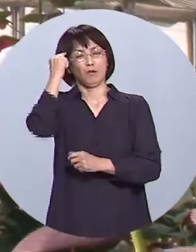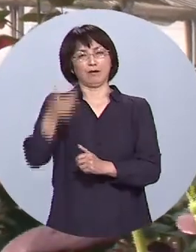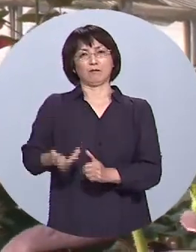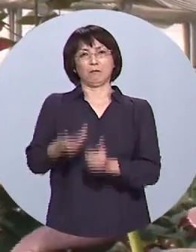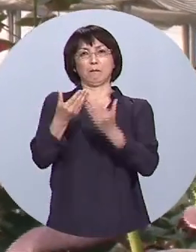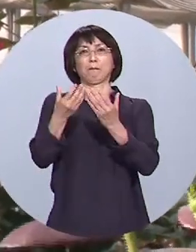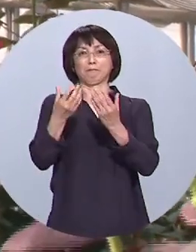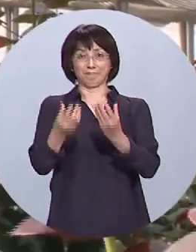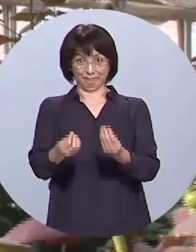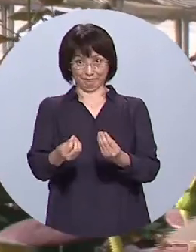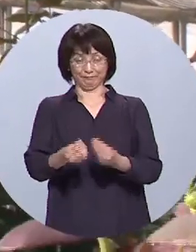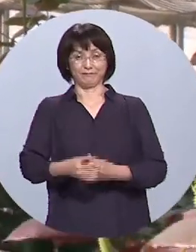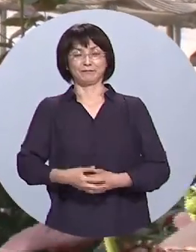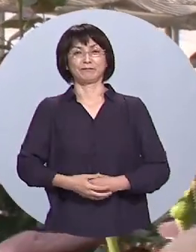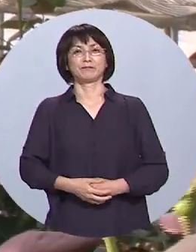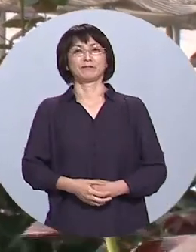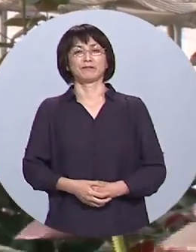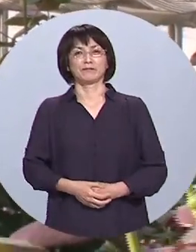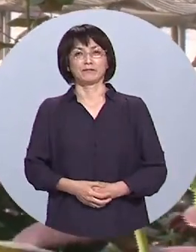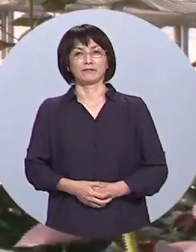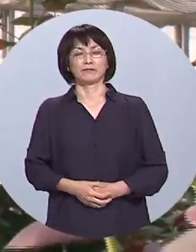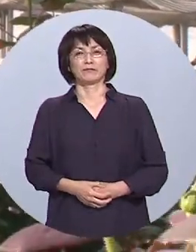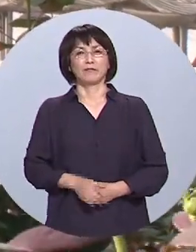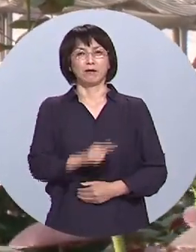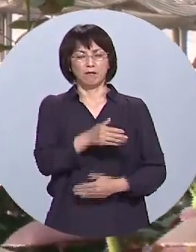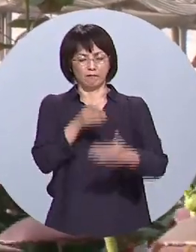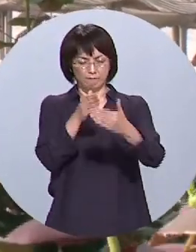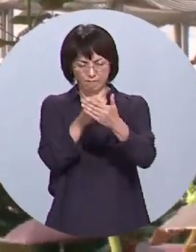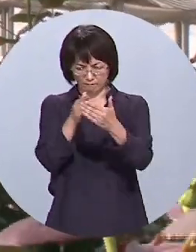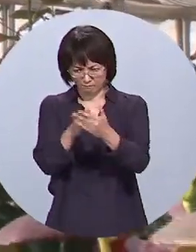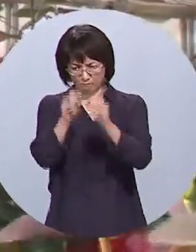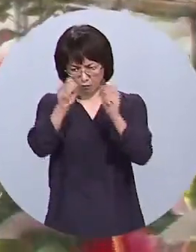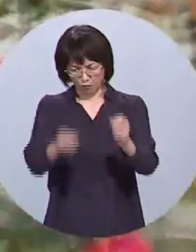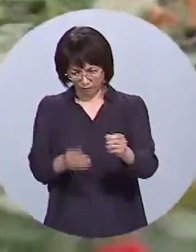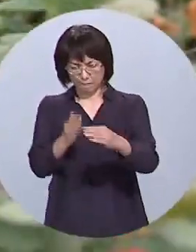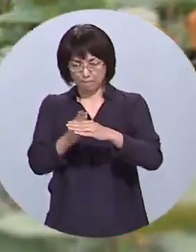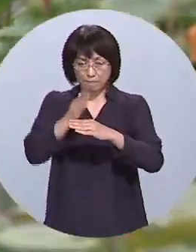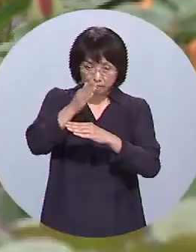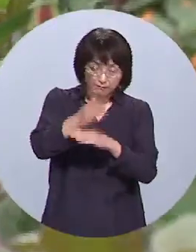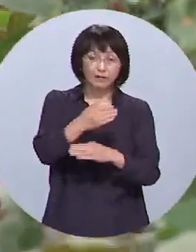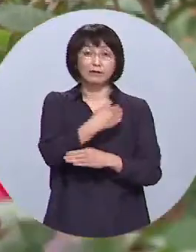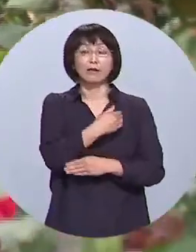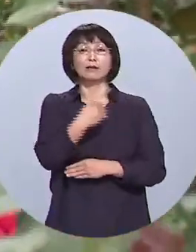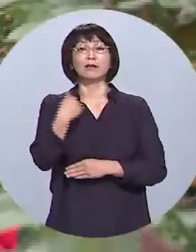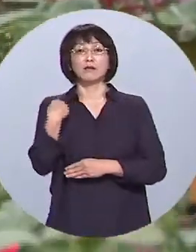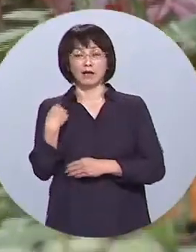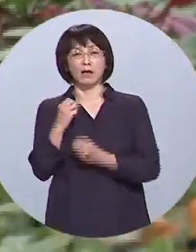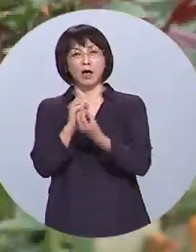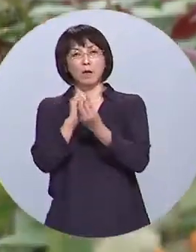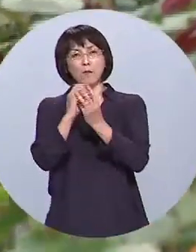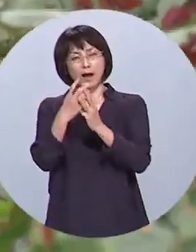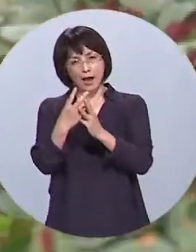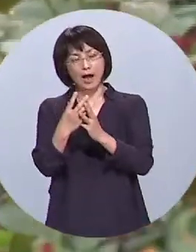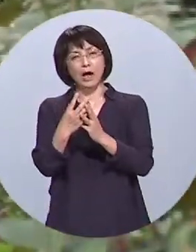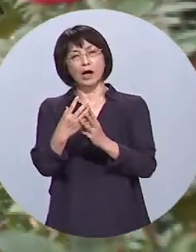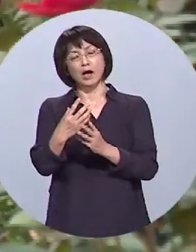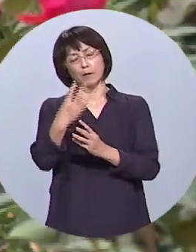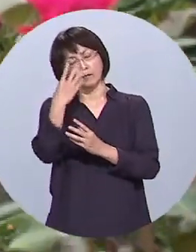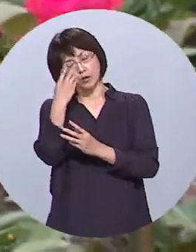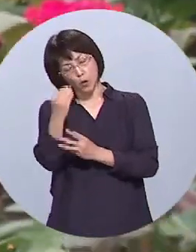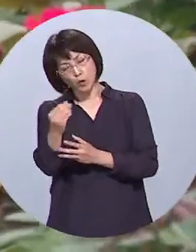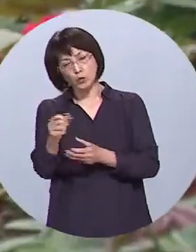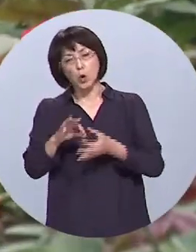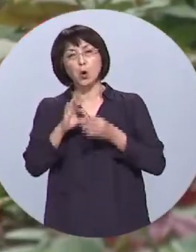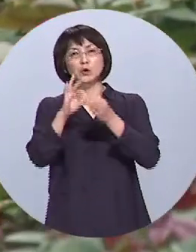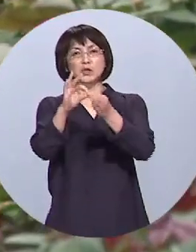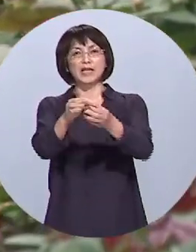バラに魅せられた田中さん、さまざまな壁やトラブルを乗り越えられたのは、バラの新たな魅力を伝えたいという強い